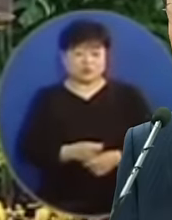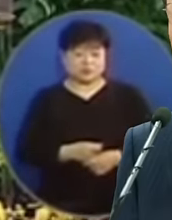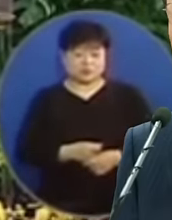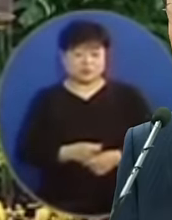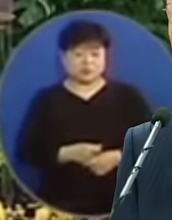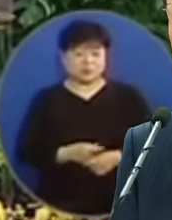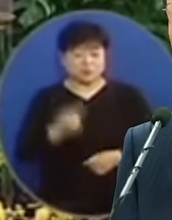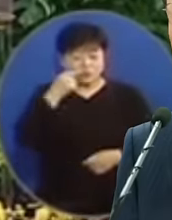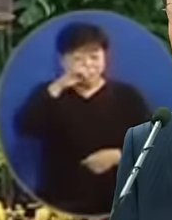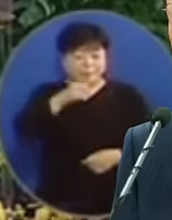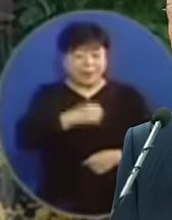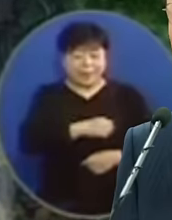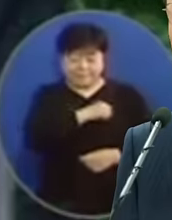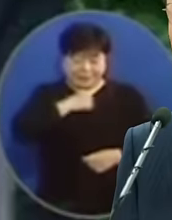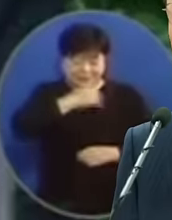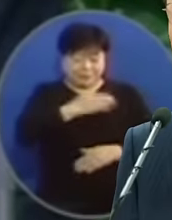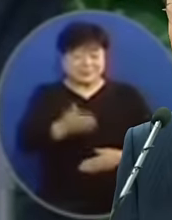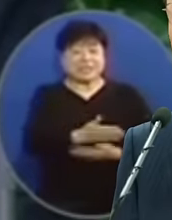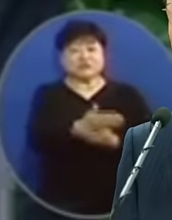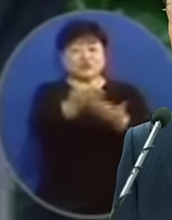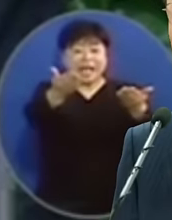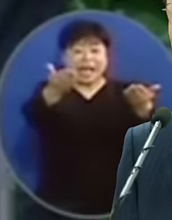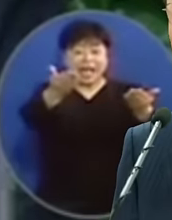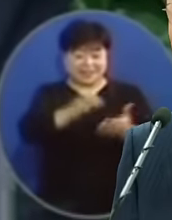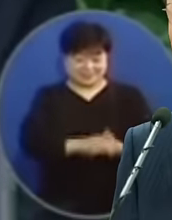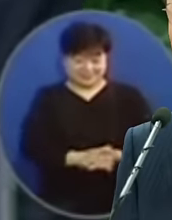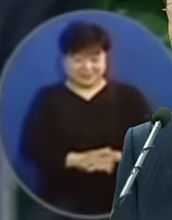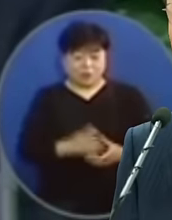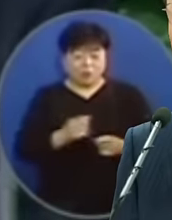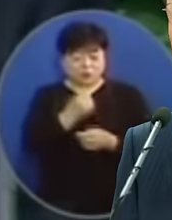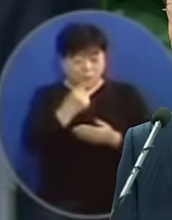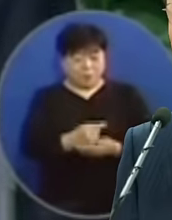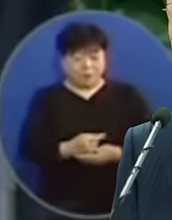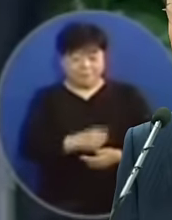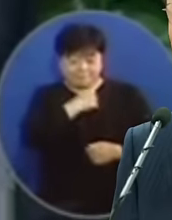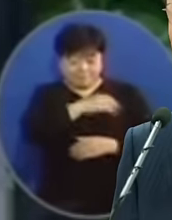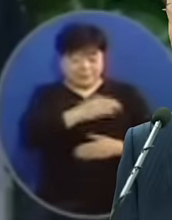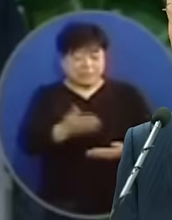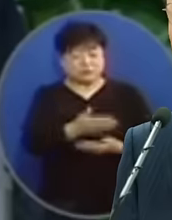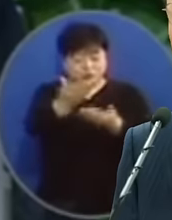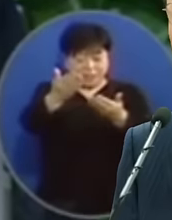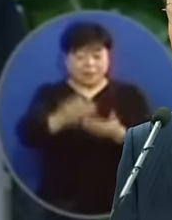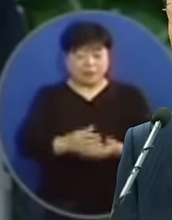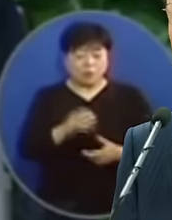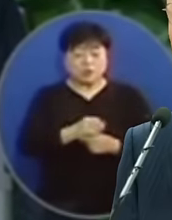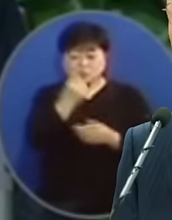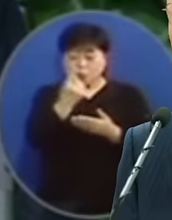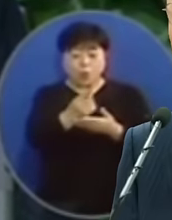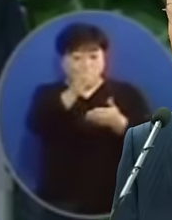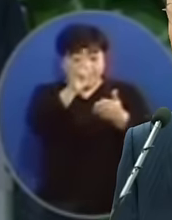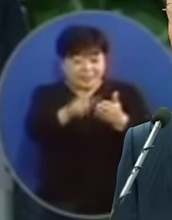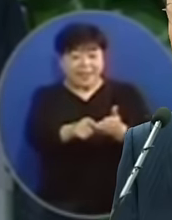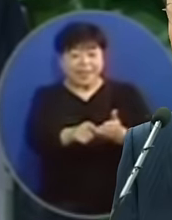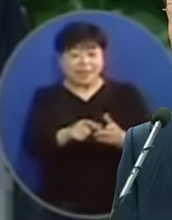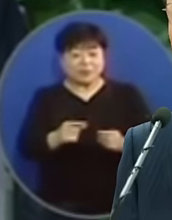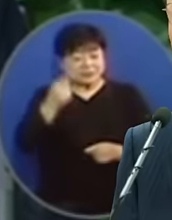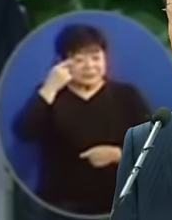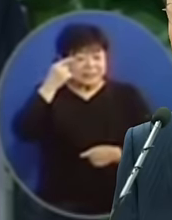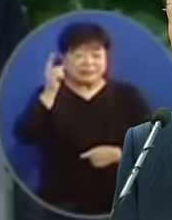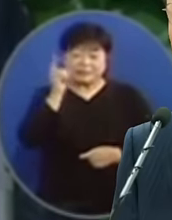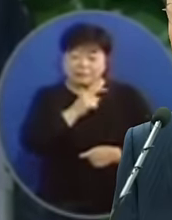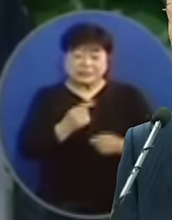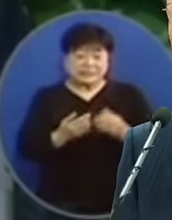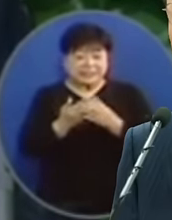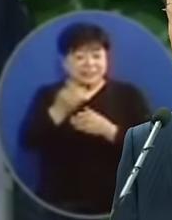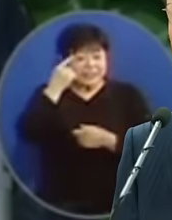진수성찬 차려주시는 것입니다. 원수가 오면 진수성찬도 온다. 그러므로 원수가 오면 우리 보통 생각으로는 나쁜